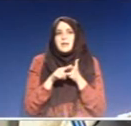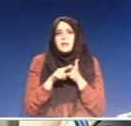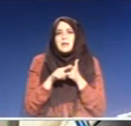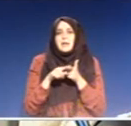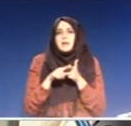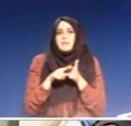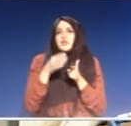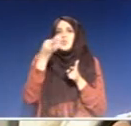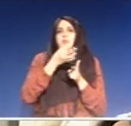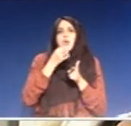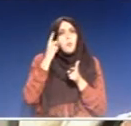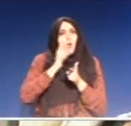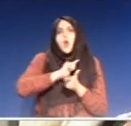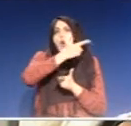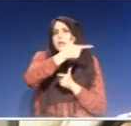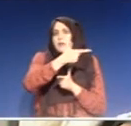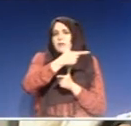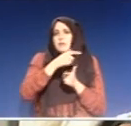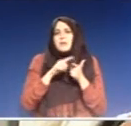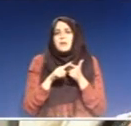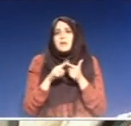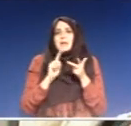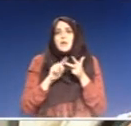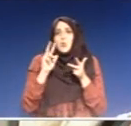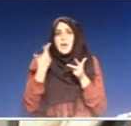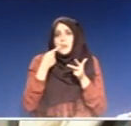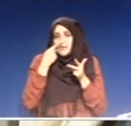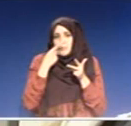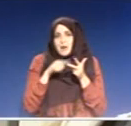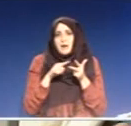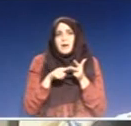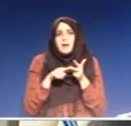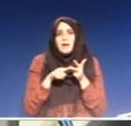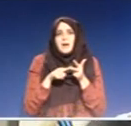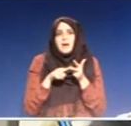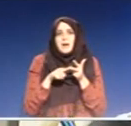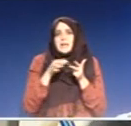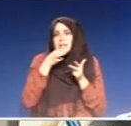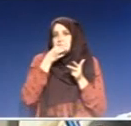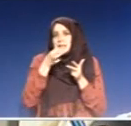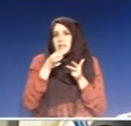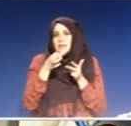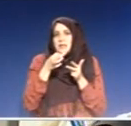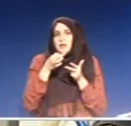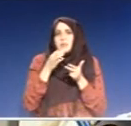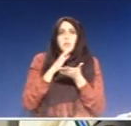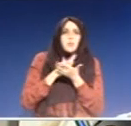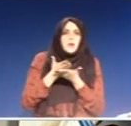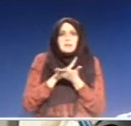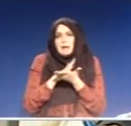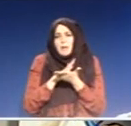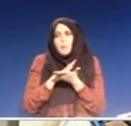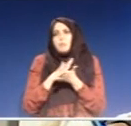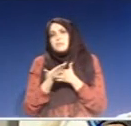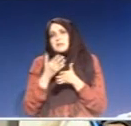الاخر 100%. جاء الخبير الثالث زاد عاود خلطها، هز شويه من الخبره الاولى والخبره من